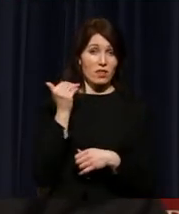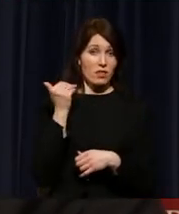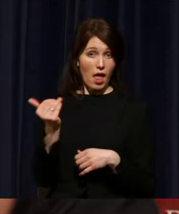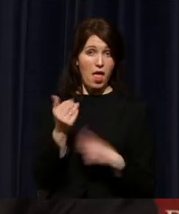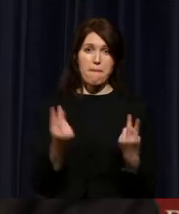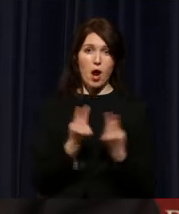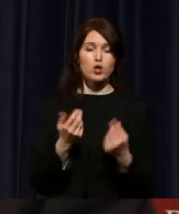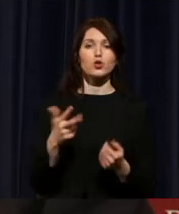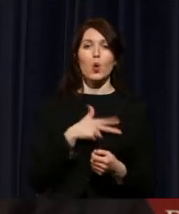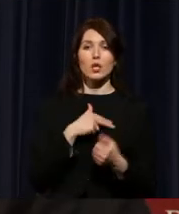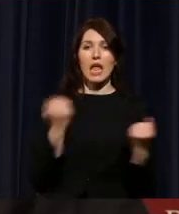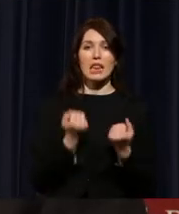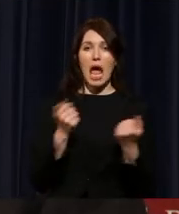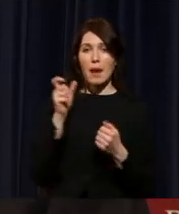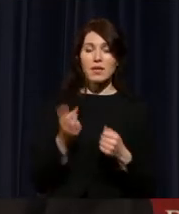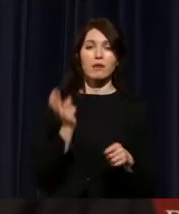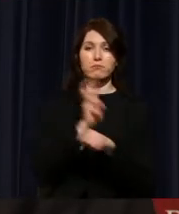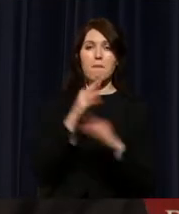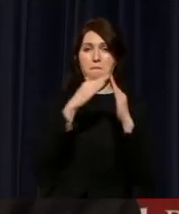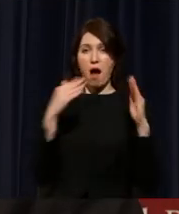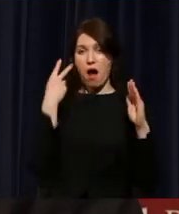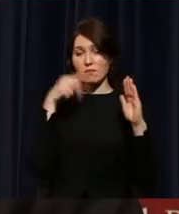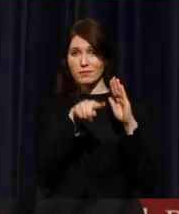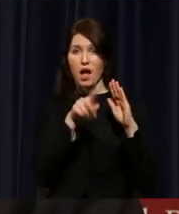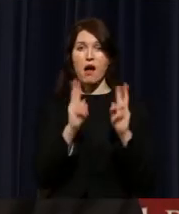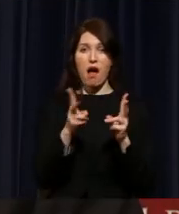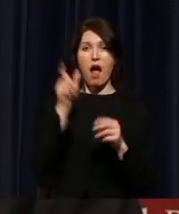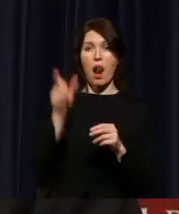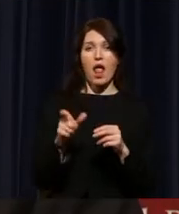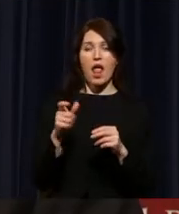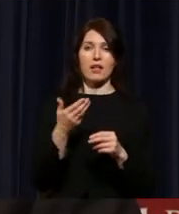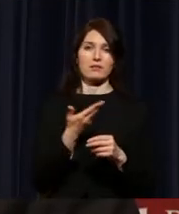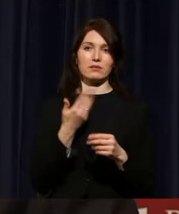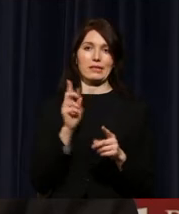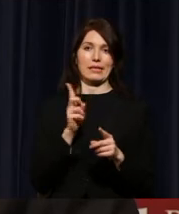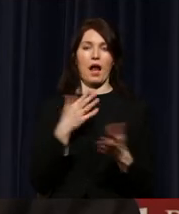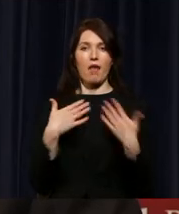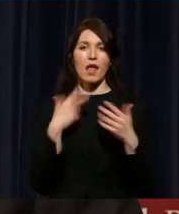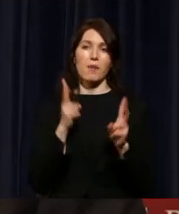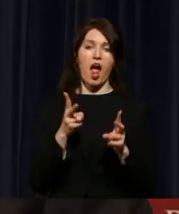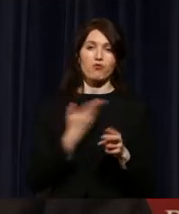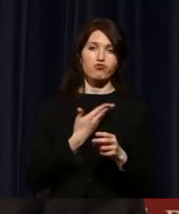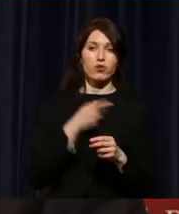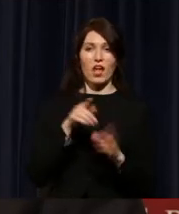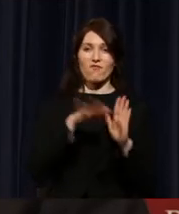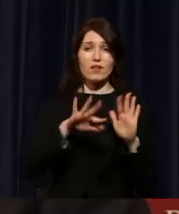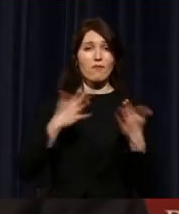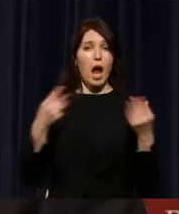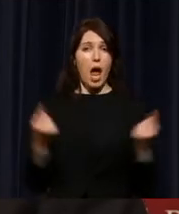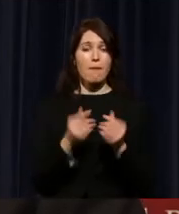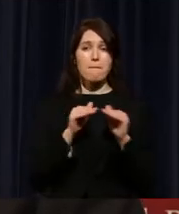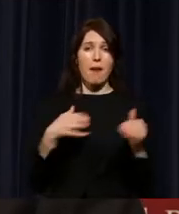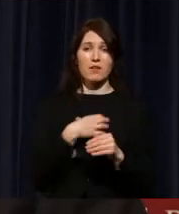parasti sociālais darbinieks iet uz māju un skatās, kā klients izturās vidē, kāda ir šī vide, vai viņa atbilst